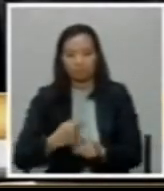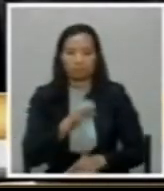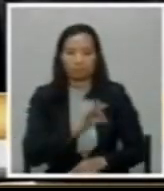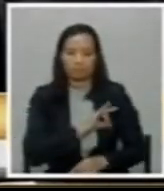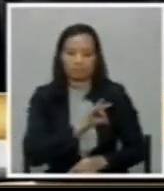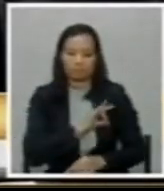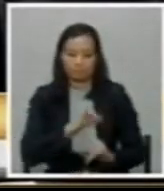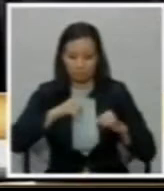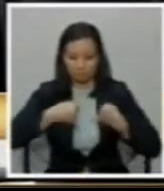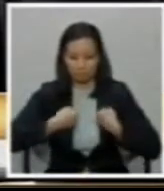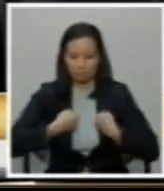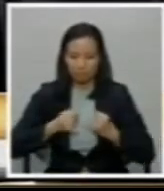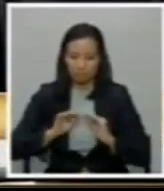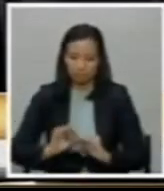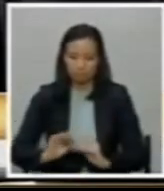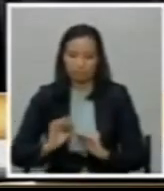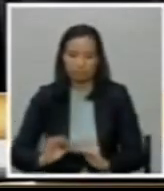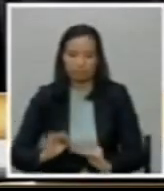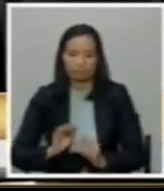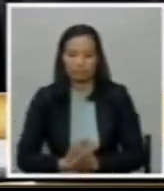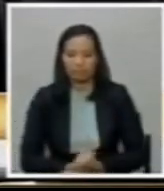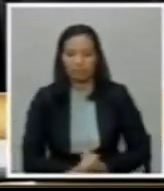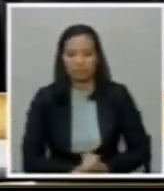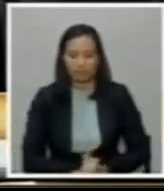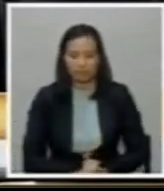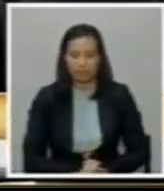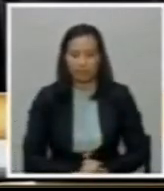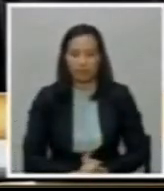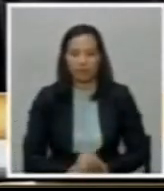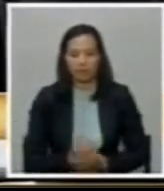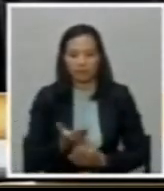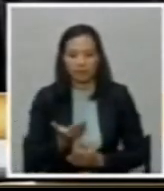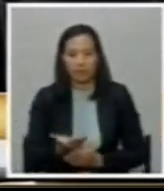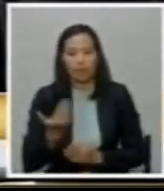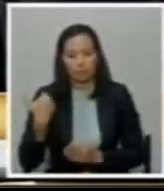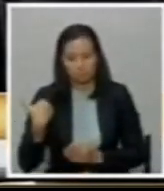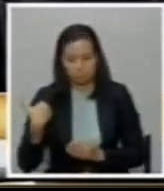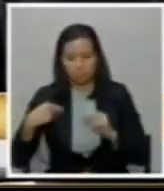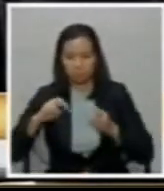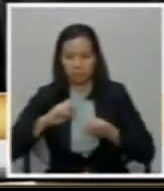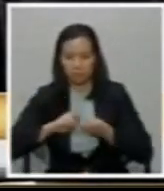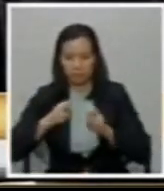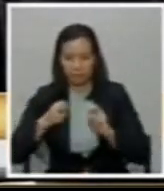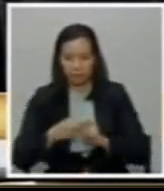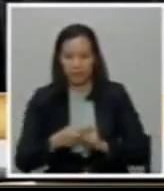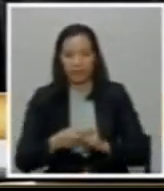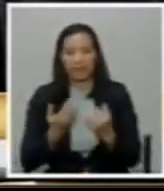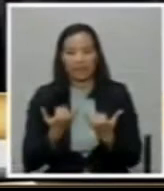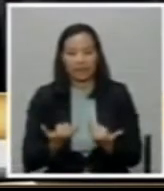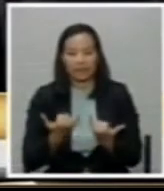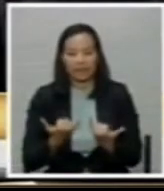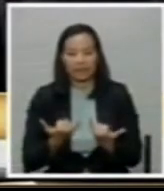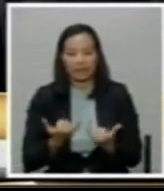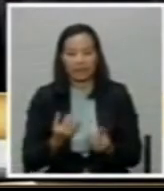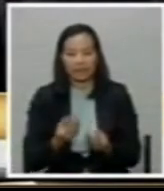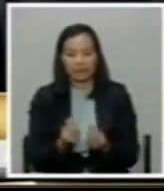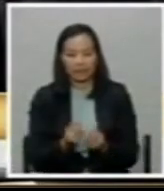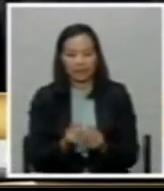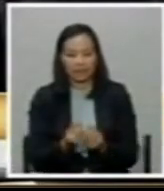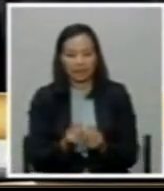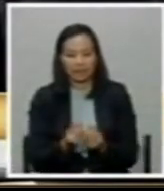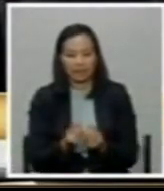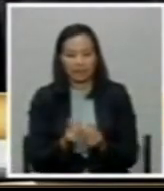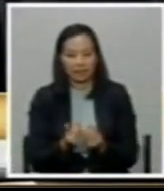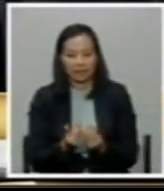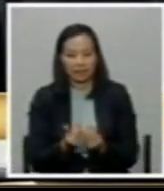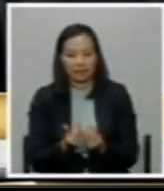ชิกเนี่ยเขาเป็นเจ้าของนะครับซึ่งสิ่งนี้นะครับก็จะมีปัญหาว่าอย่างเช่นณเวลานี้ท่านโชว์ตัวเลข